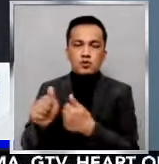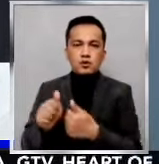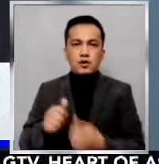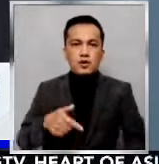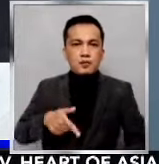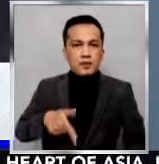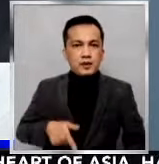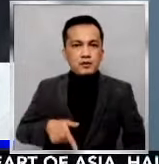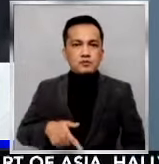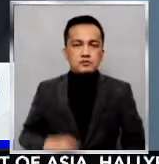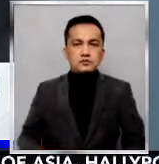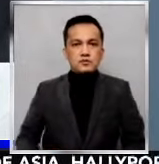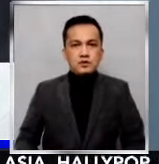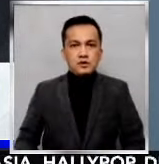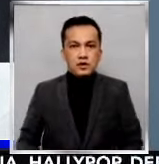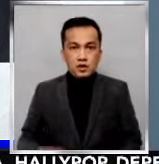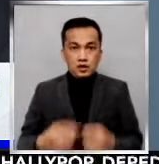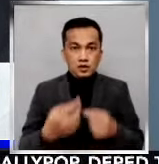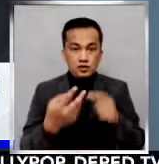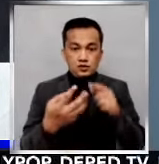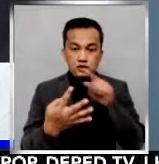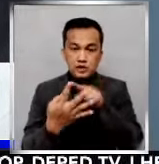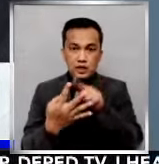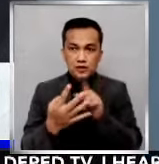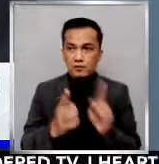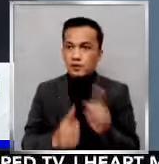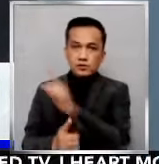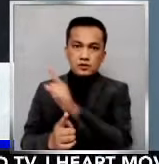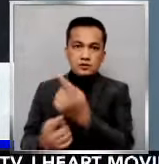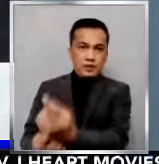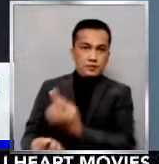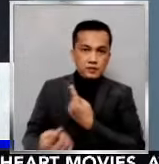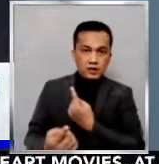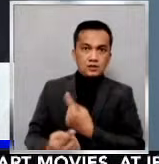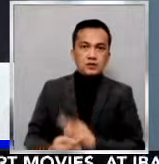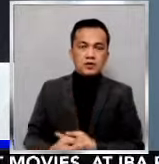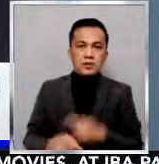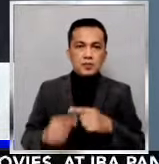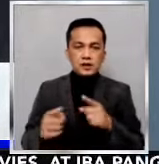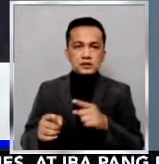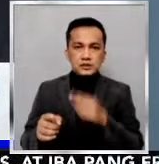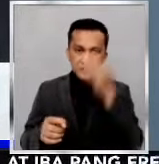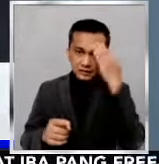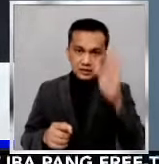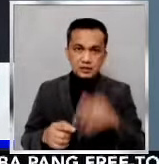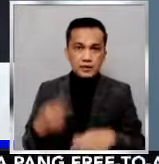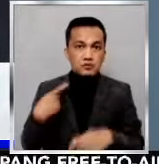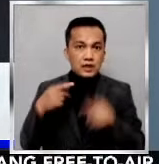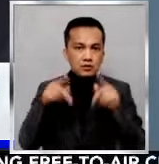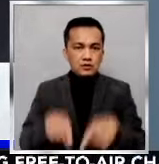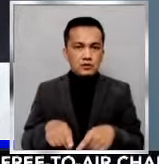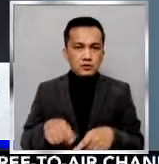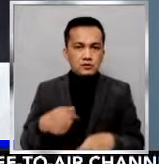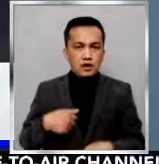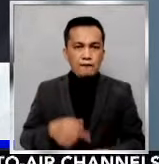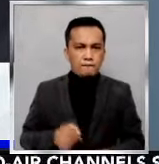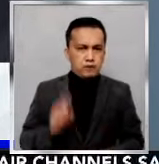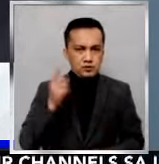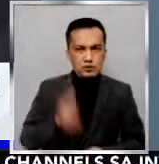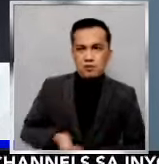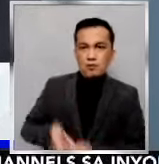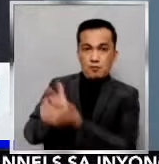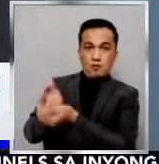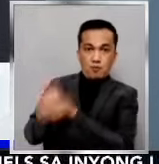Yung isa, lumagpas sa clerk, palapit sa akin. Pero hindi niya po alam na may tao. Kaya inunahan ko na po ng putok. Pagkaputok